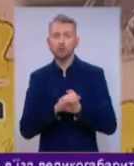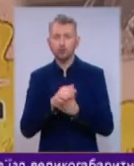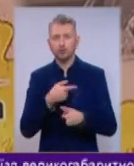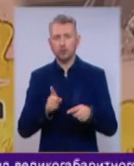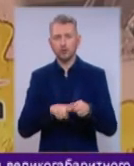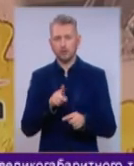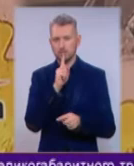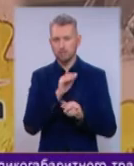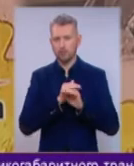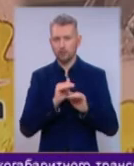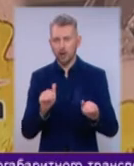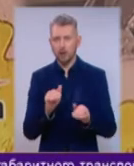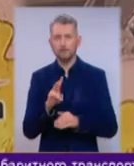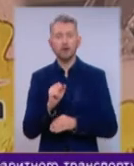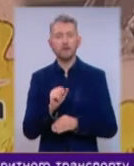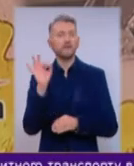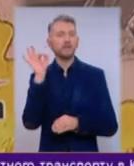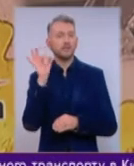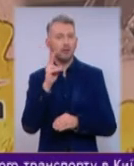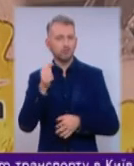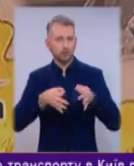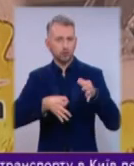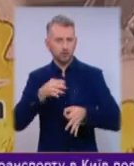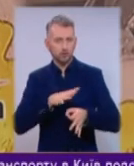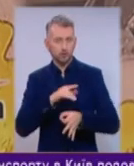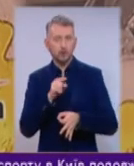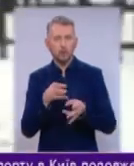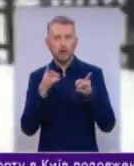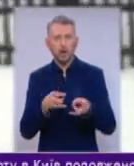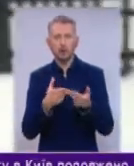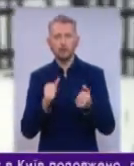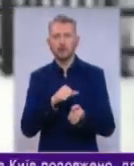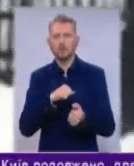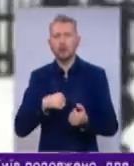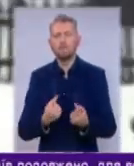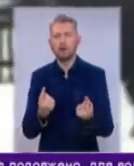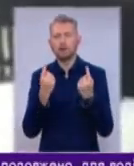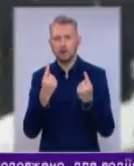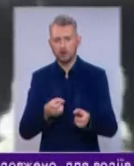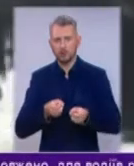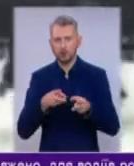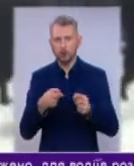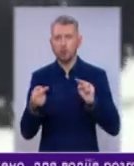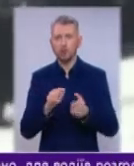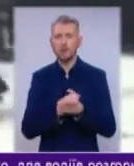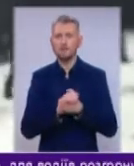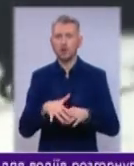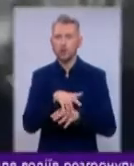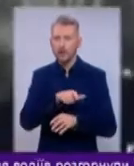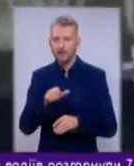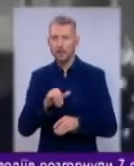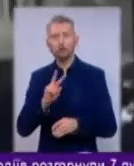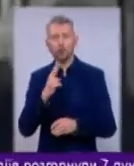це мовчали. На Нюрнберзькому процесі корюківську трагедію визнали наймасштабнішим злочином проти мирного населення у